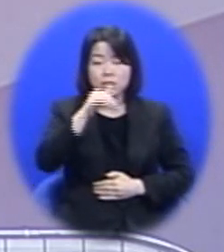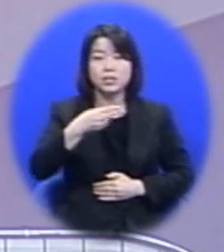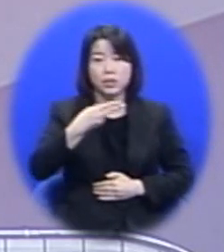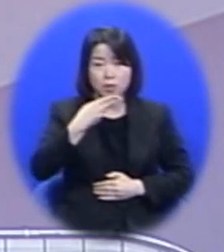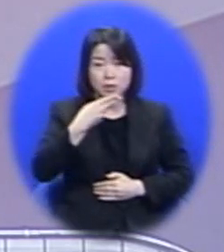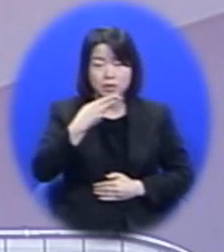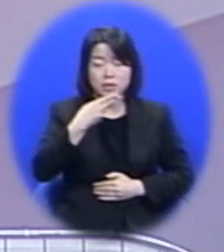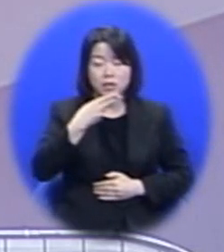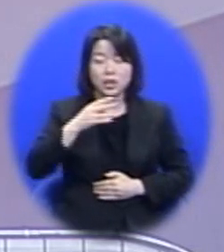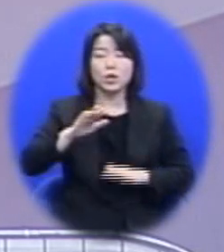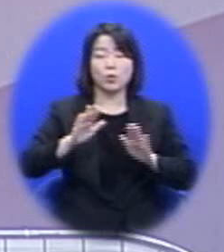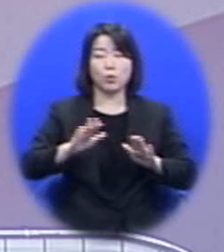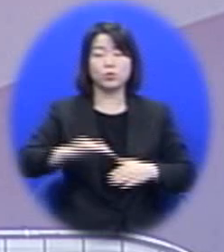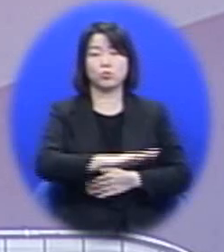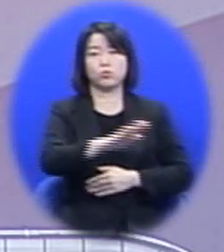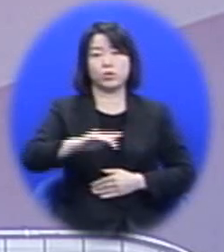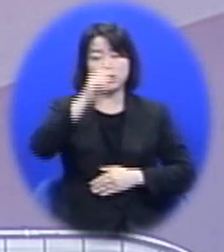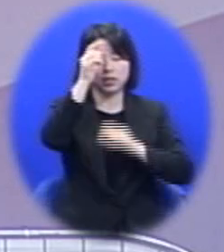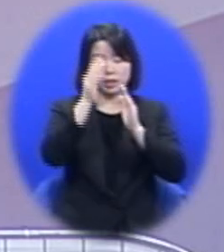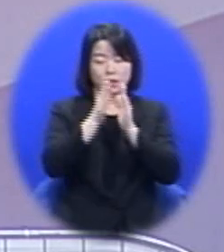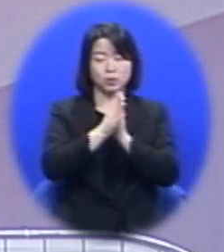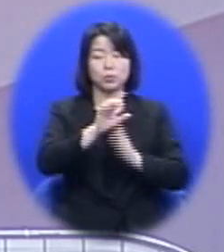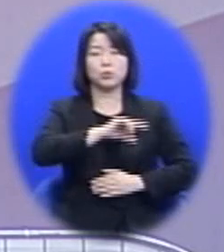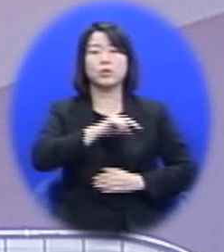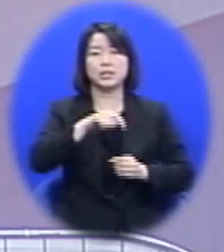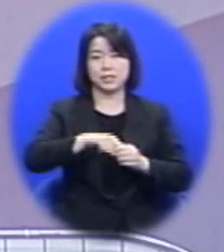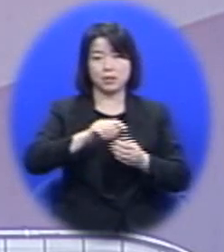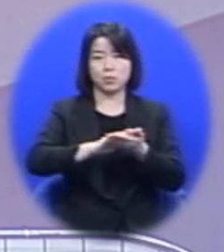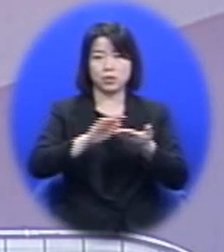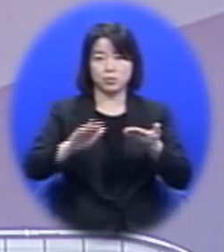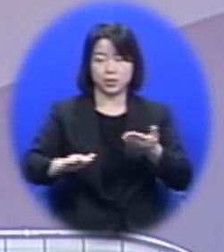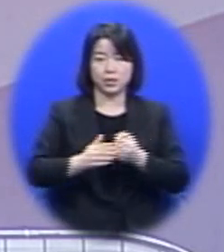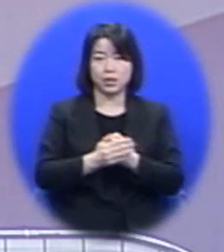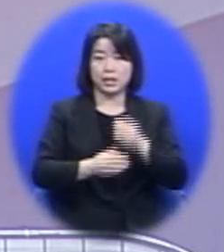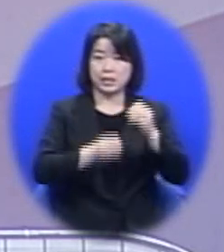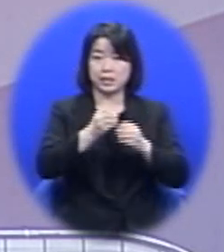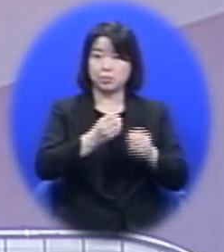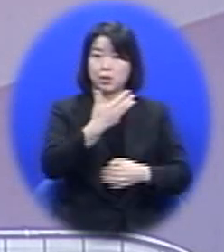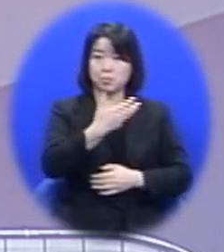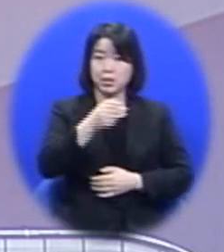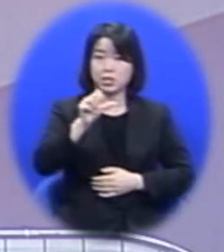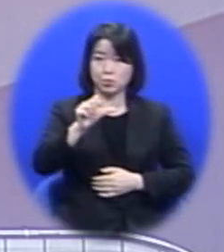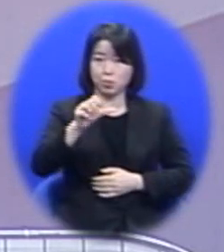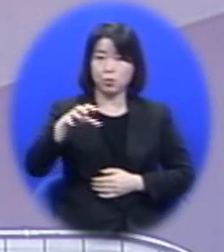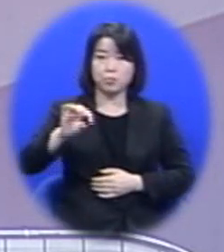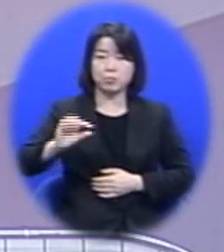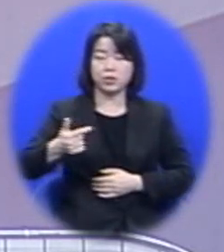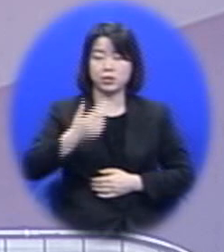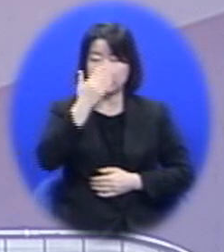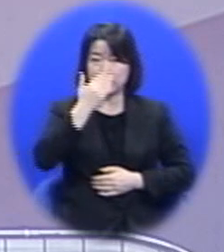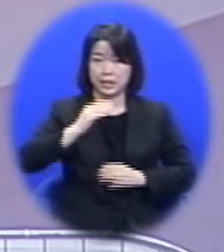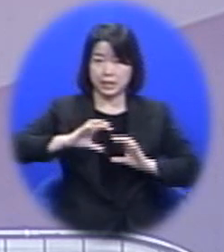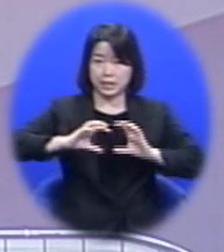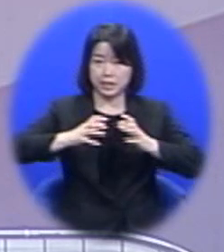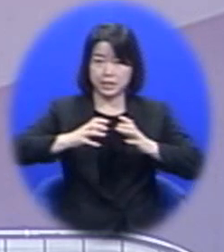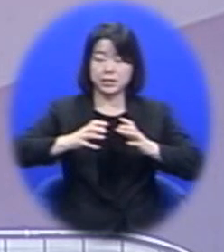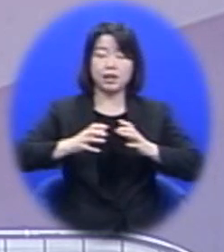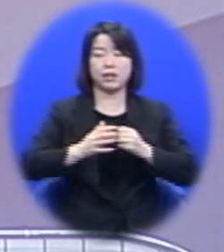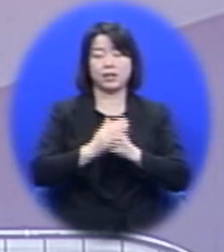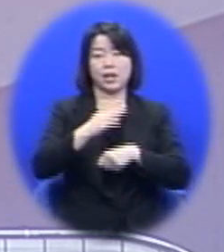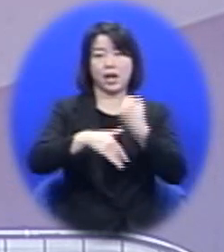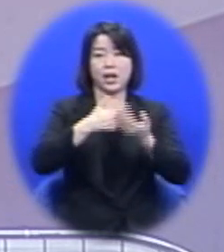우리들의 오늘의 기도 제목입니다. 시편 85편은 이스라엘이 하나님